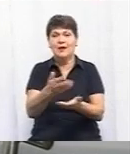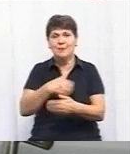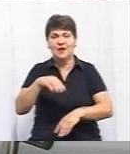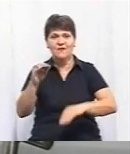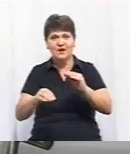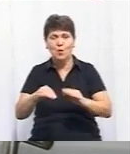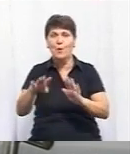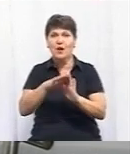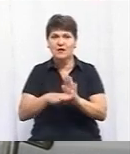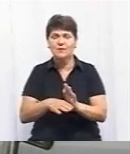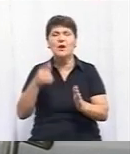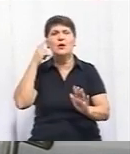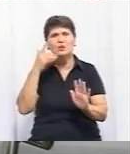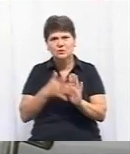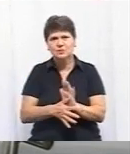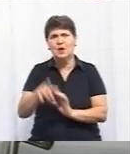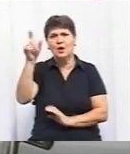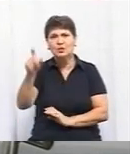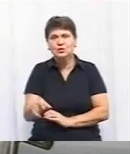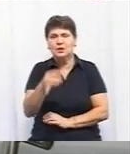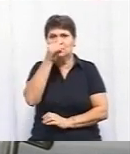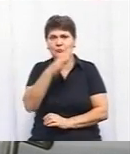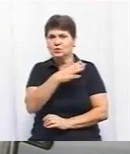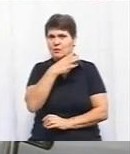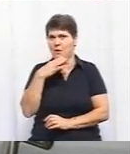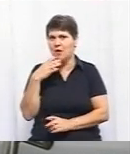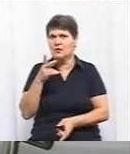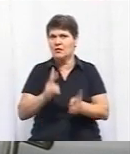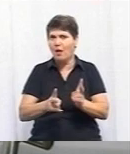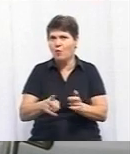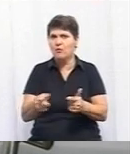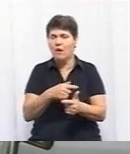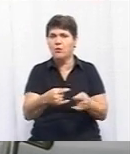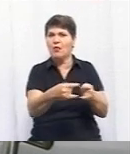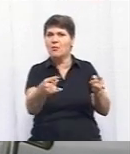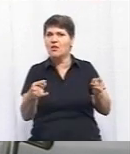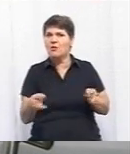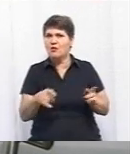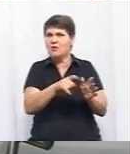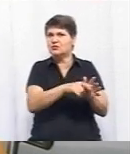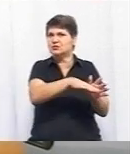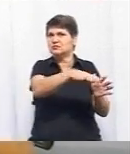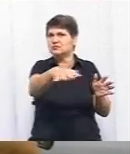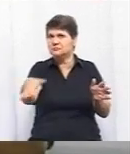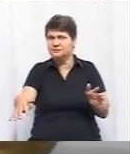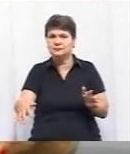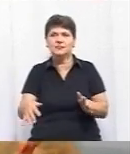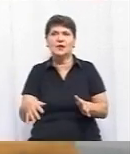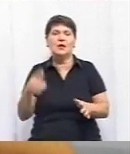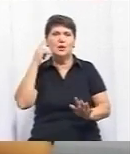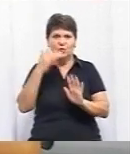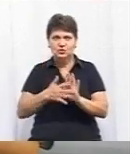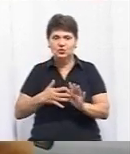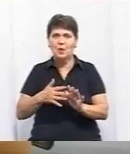Ми розуміємо, що людина не може на кухні тримати там дуже багато чого ще на балконі. Да? І ми розуміємо, що по ходу руху